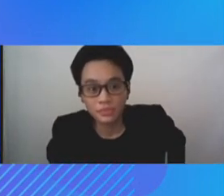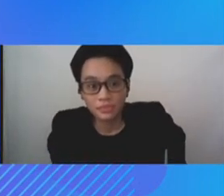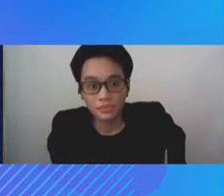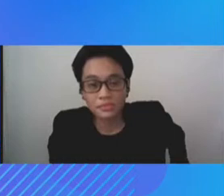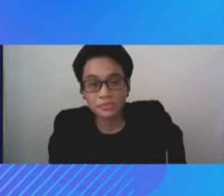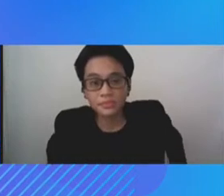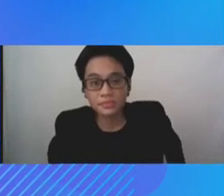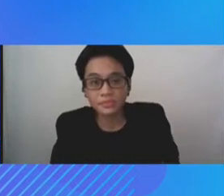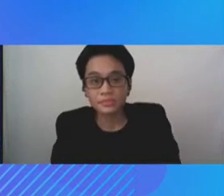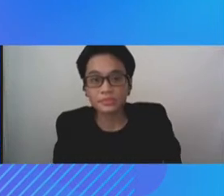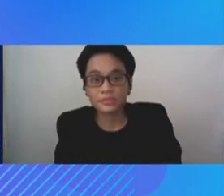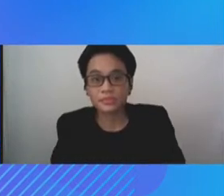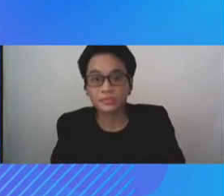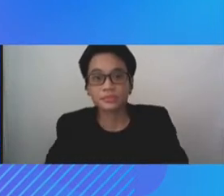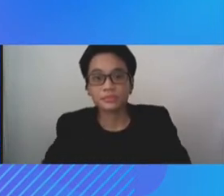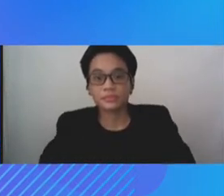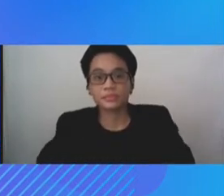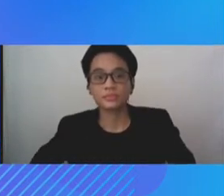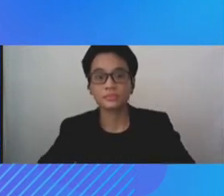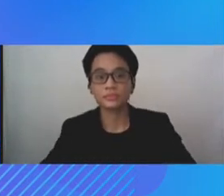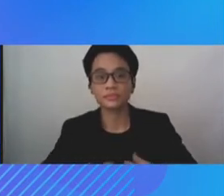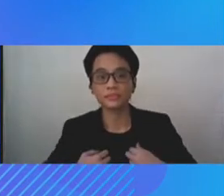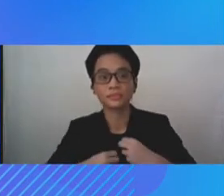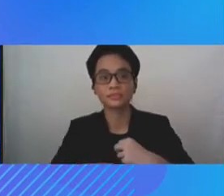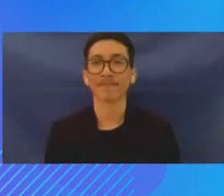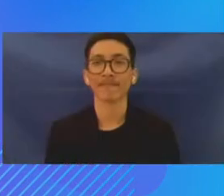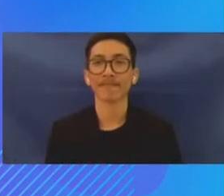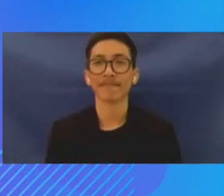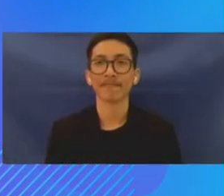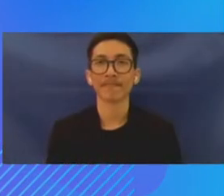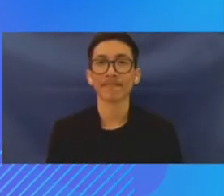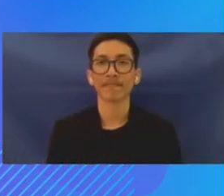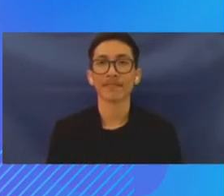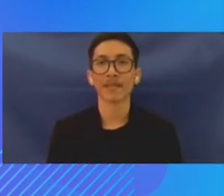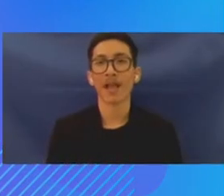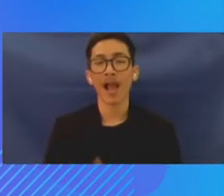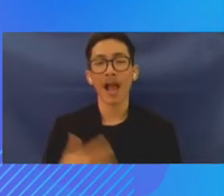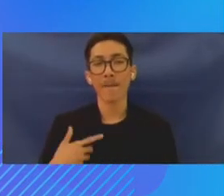lah obrolan ya gitu loh. Saya juga nggak mau mematahkan rasa